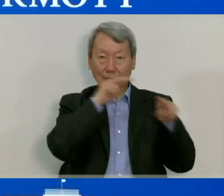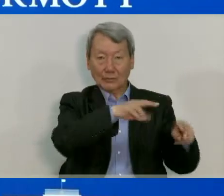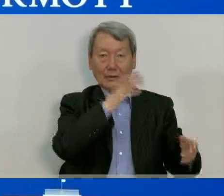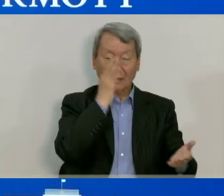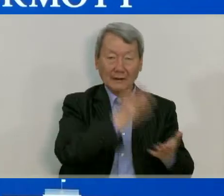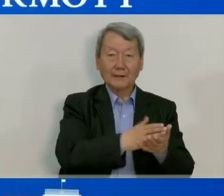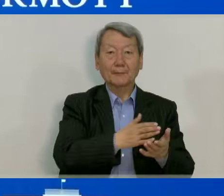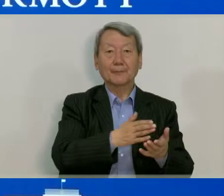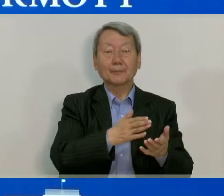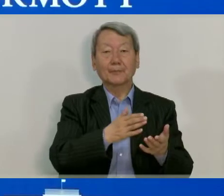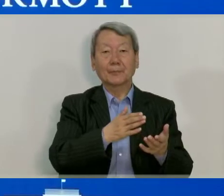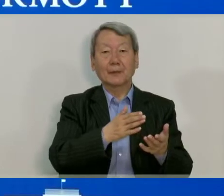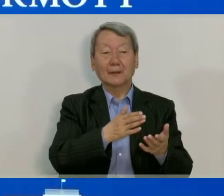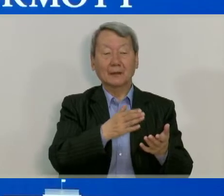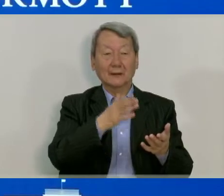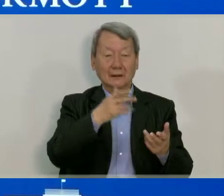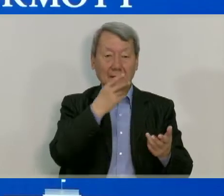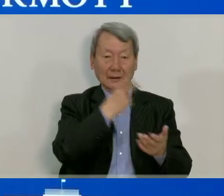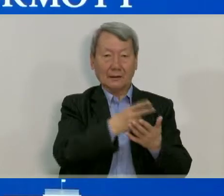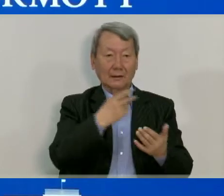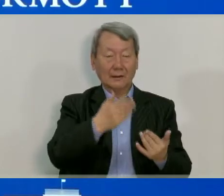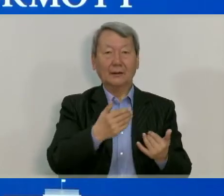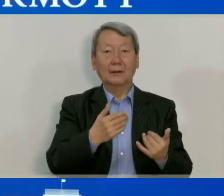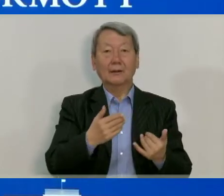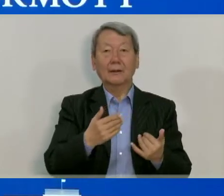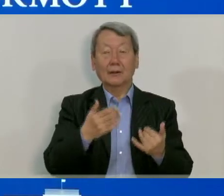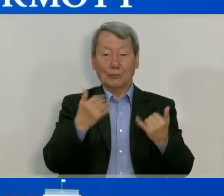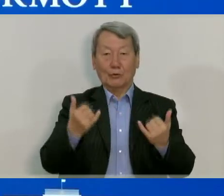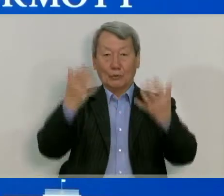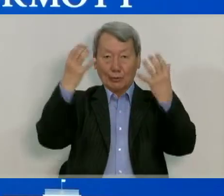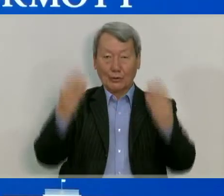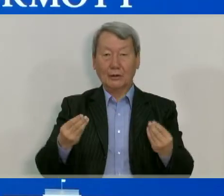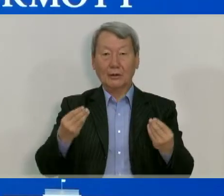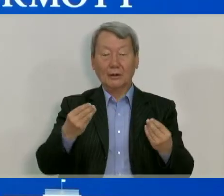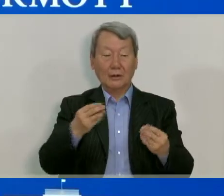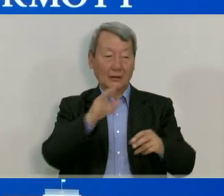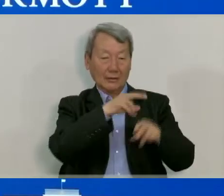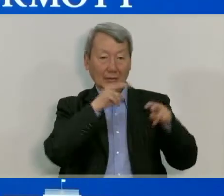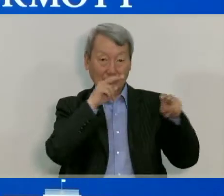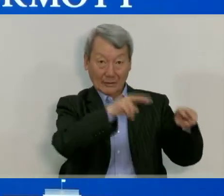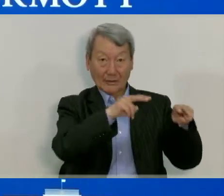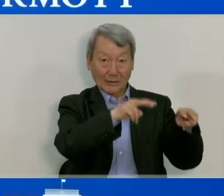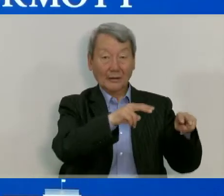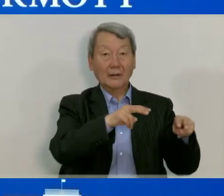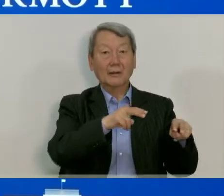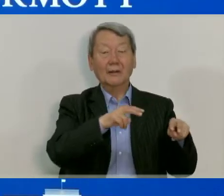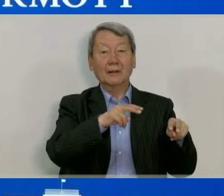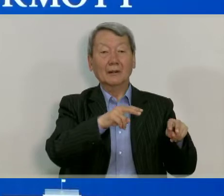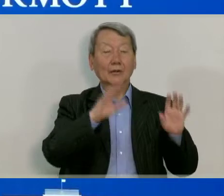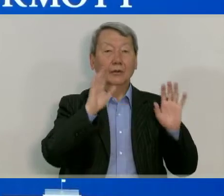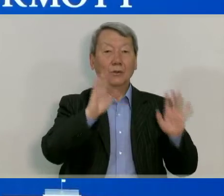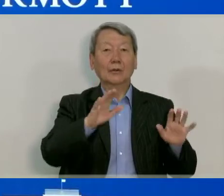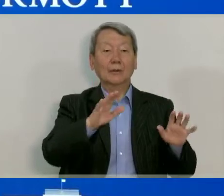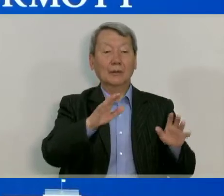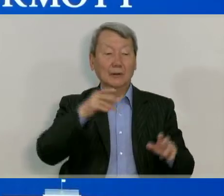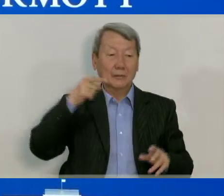жүргүзүлүп каралып жаткан учур. Бүгүнкү күндө обсервацияда тургандардын жалпы